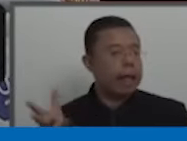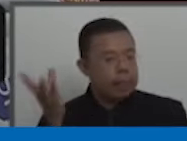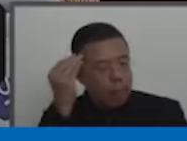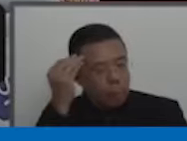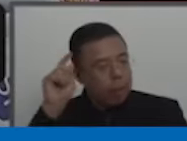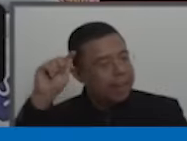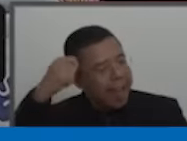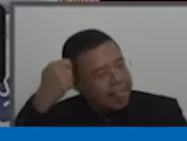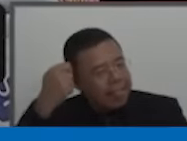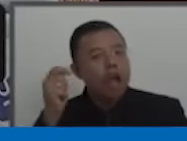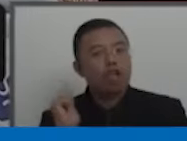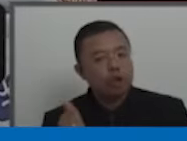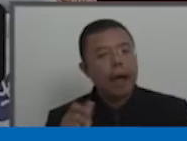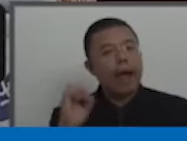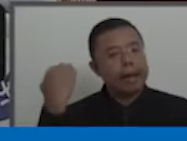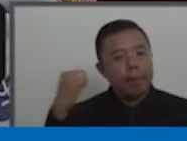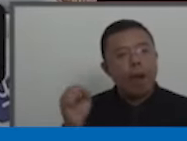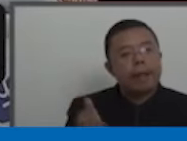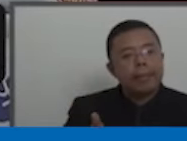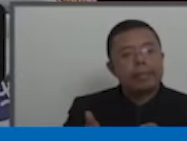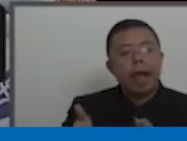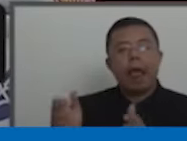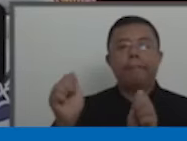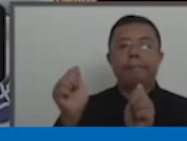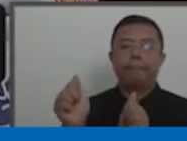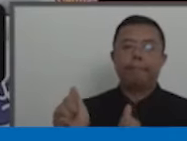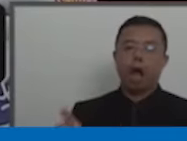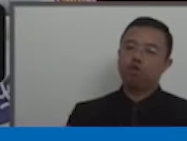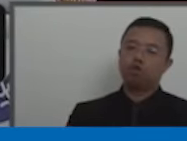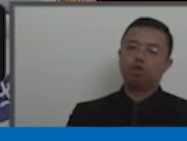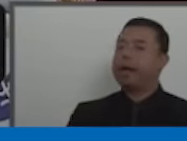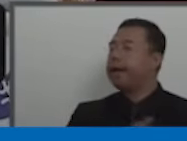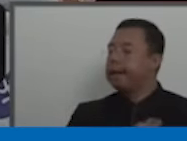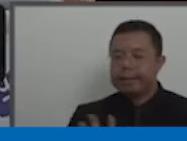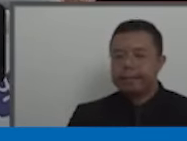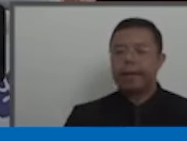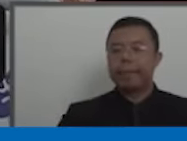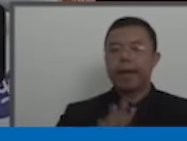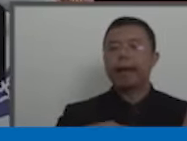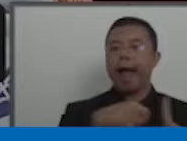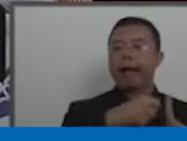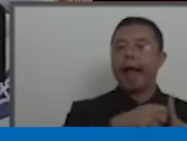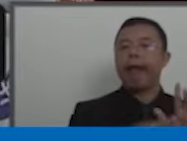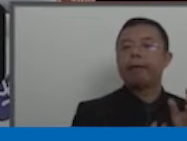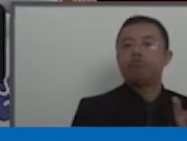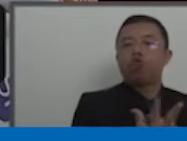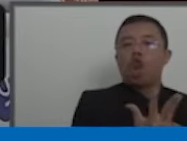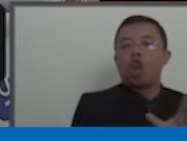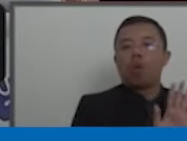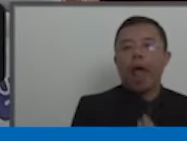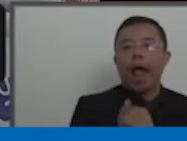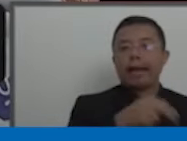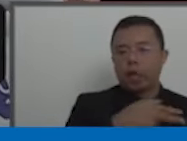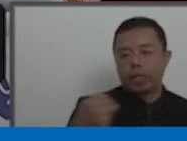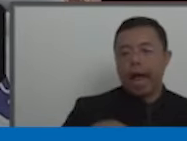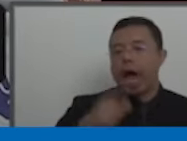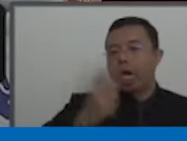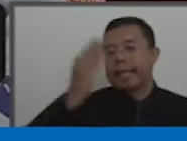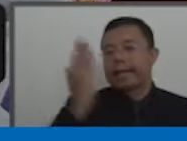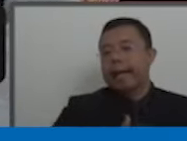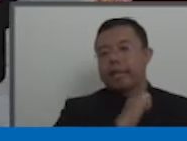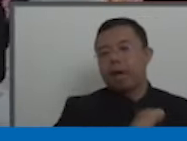demokrasi bisa berjalan dengan baik dan jangan biarkan KKN subur kembali di Indonesia kita mesti tegas